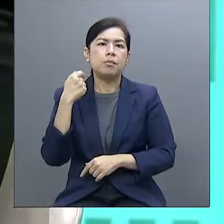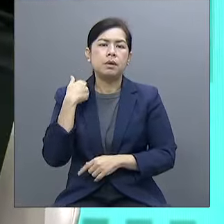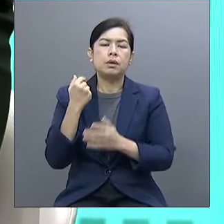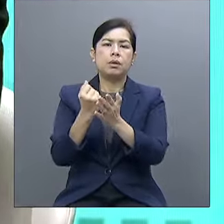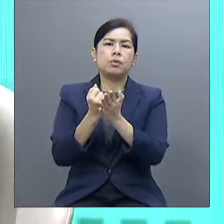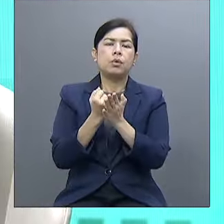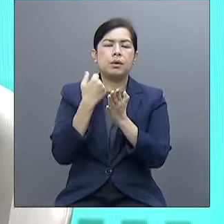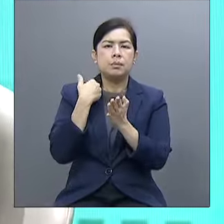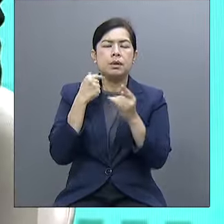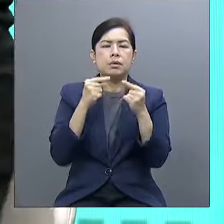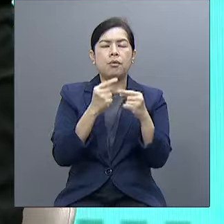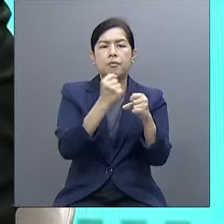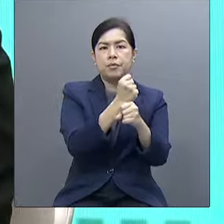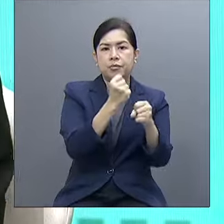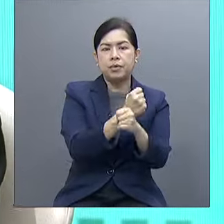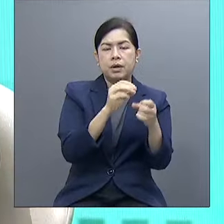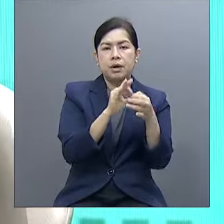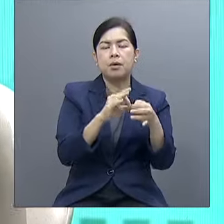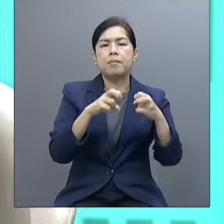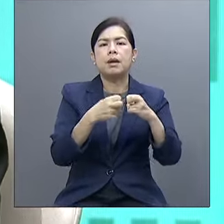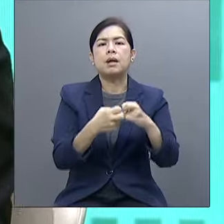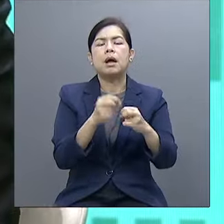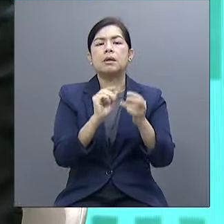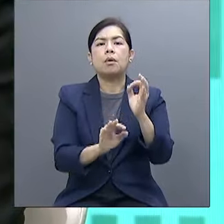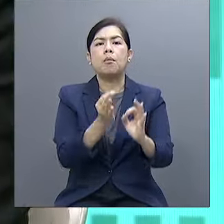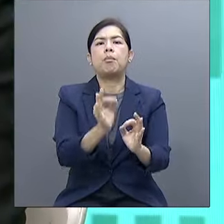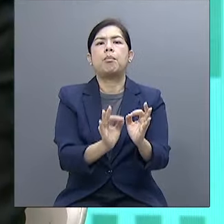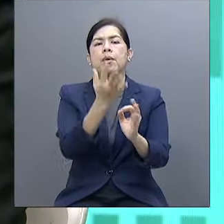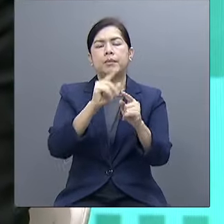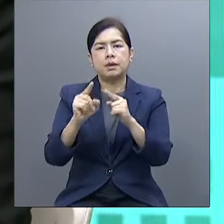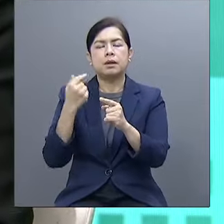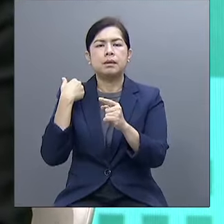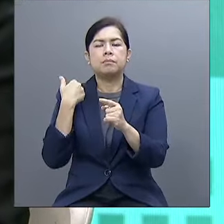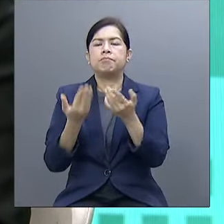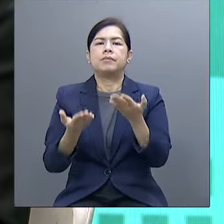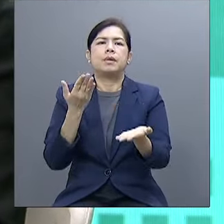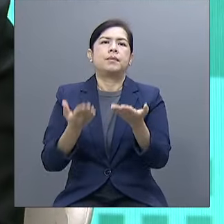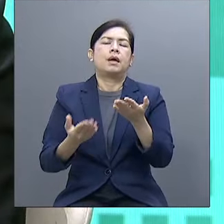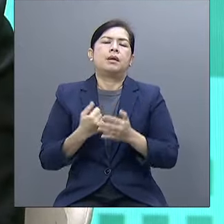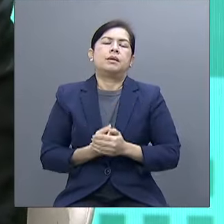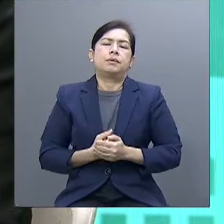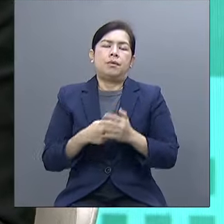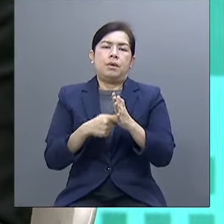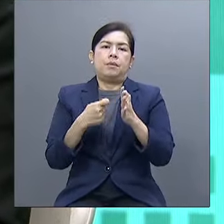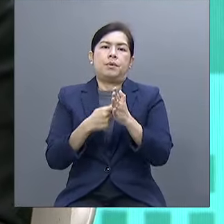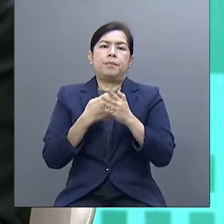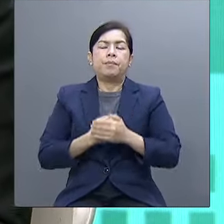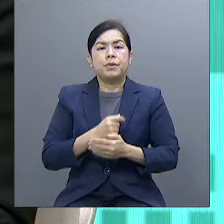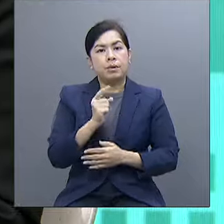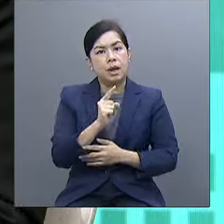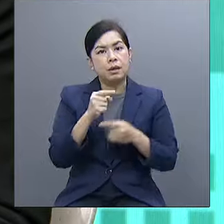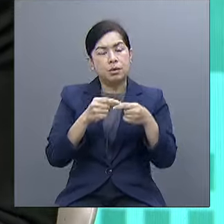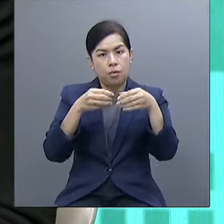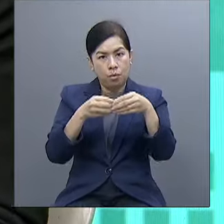ดับเพลิงที่ไปซ้อมนู่นซ้อมนี่ทุกสิ่งอย่างท้องถิ่นทำทุกอย่างทั้งหมดเลยครับ พราะอะไรและที่สำคัญที่สุดนะครับท้องถิ่นเ